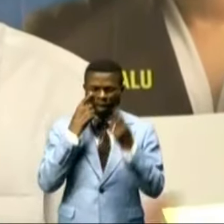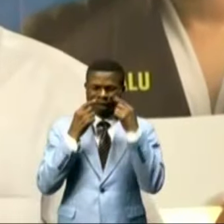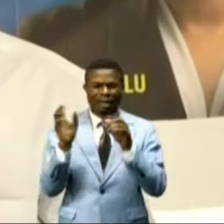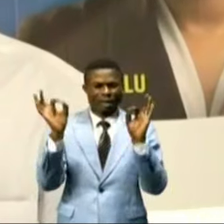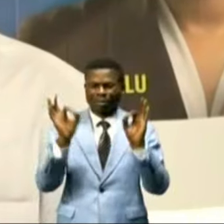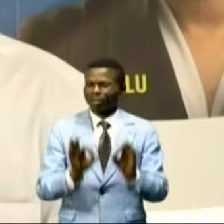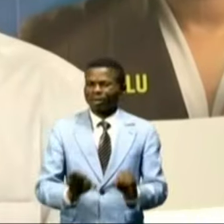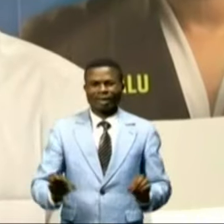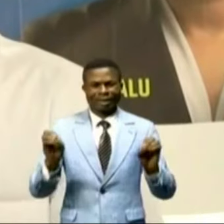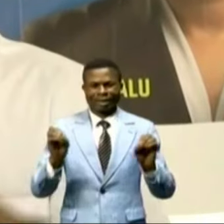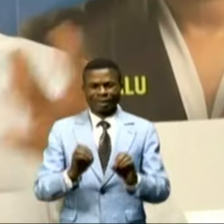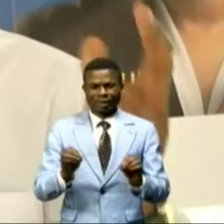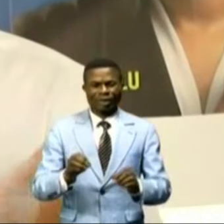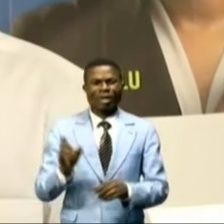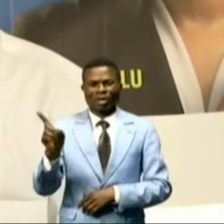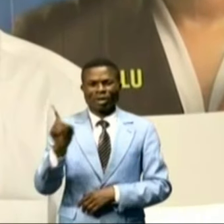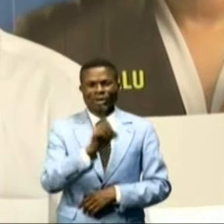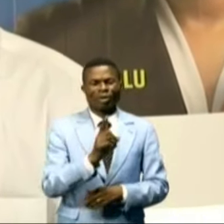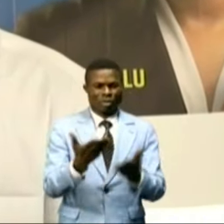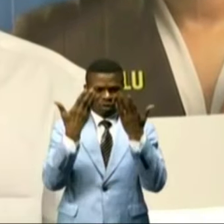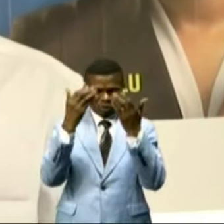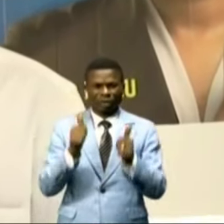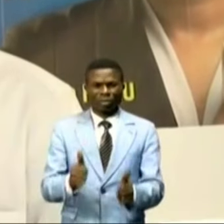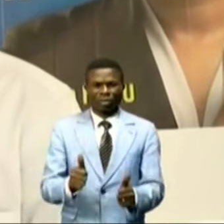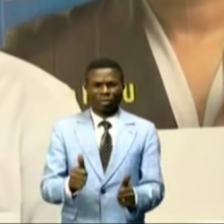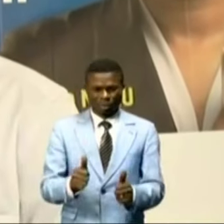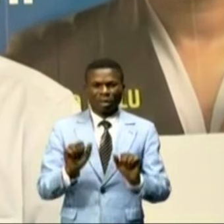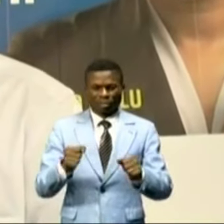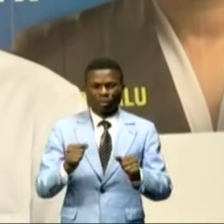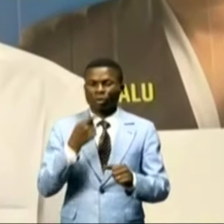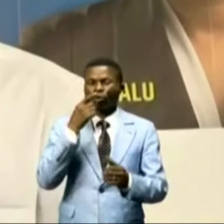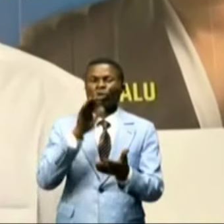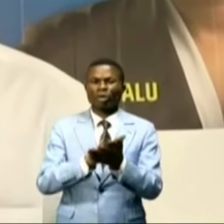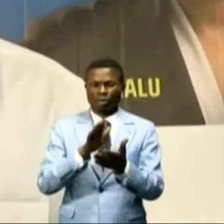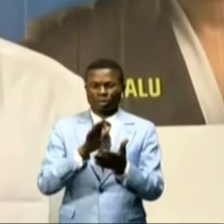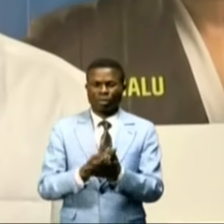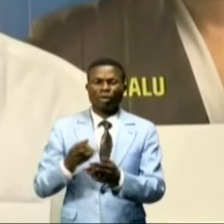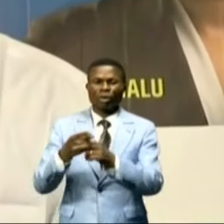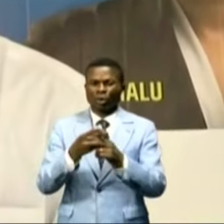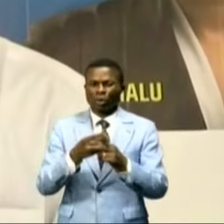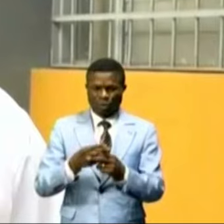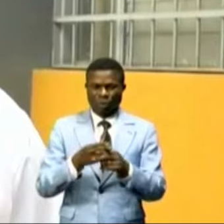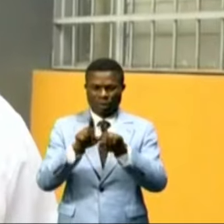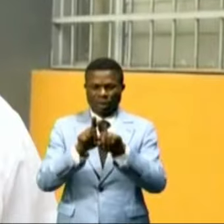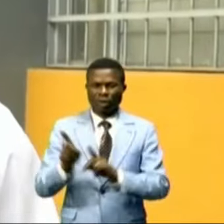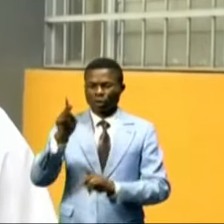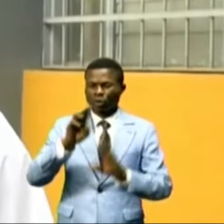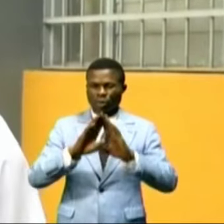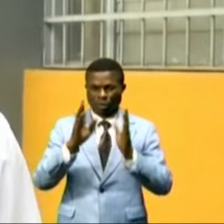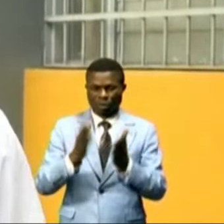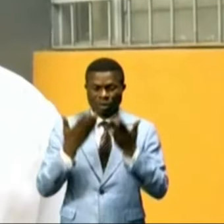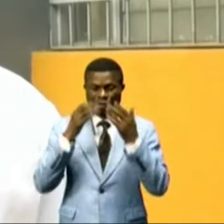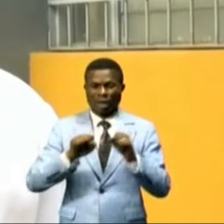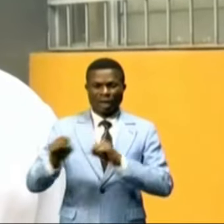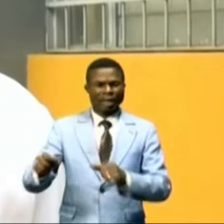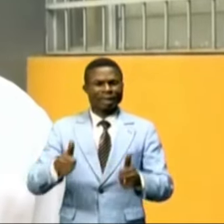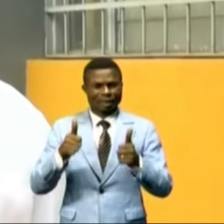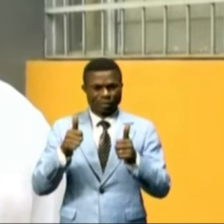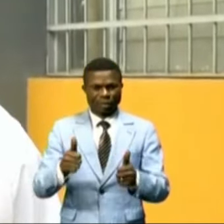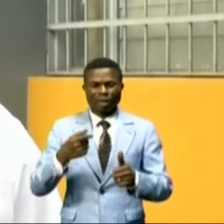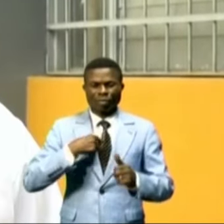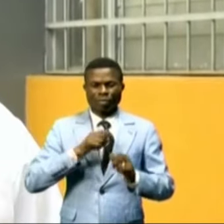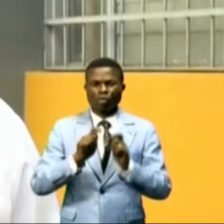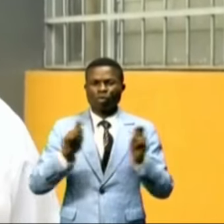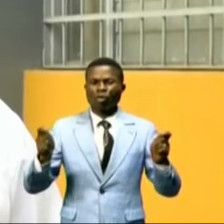eu ça ». Chacun finit, chacun rentre soi. Et on ne peut que dire merci pour la sécurité et ce qu'il apporte. Ouais, ça s'est très bien passé. Je suis très